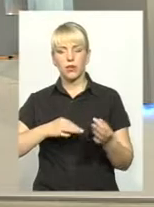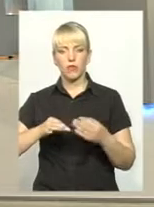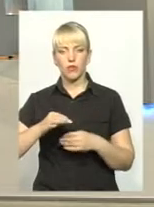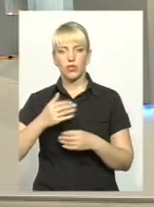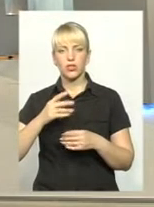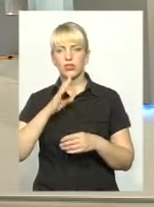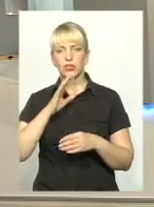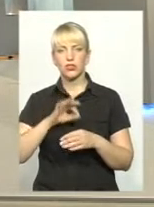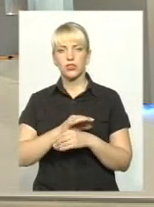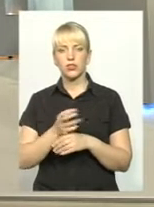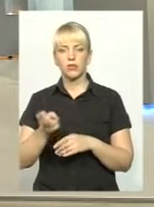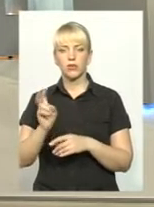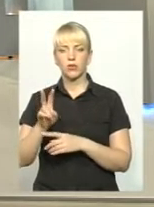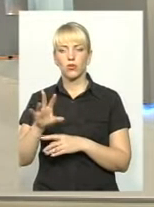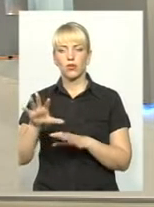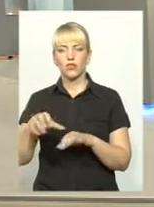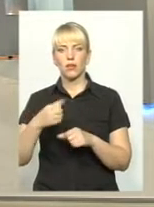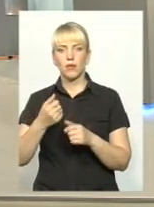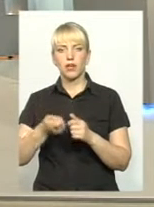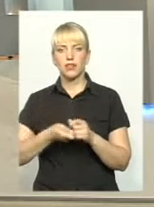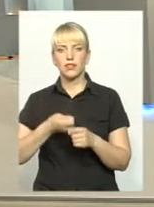жінка приходить і забирає ту заяву.